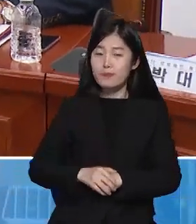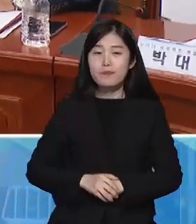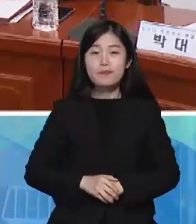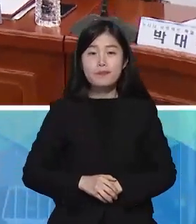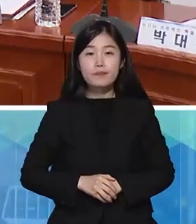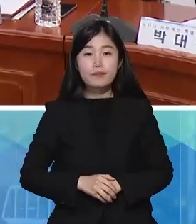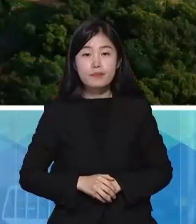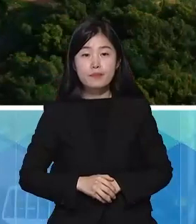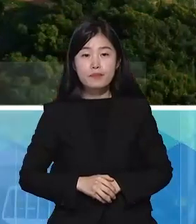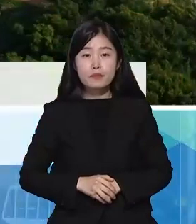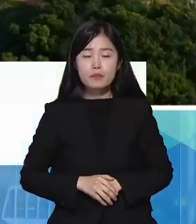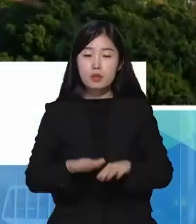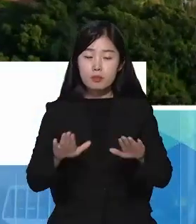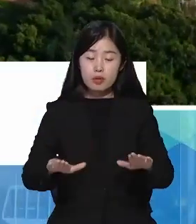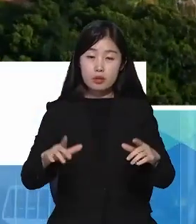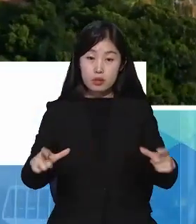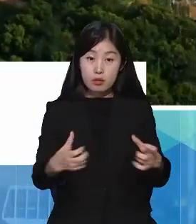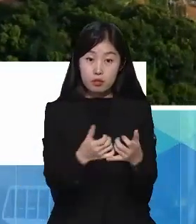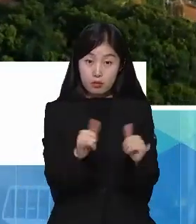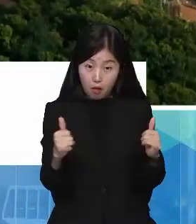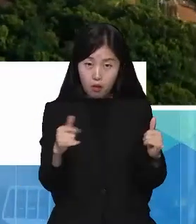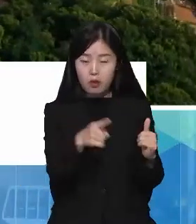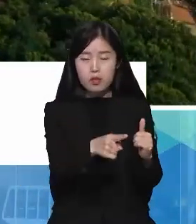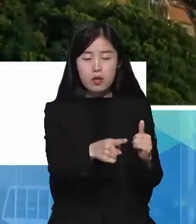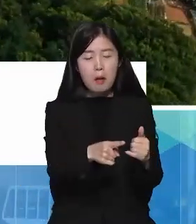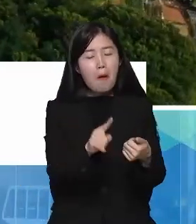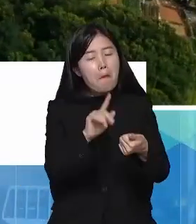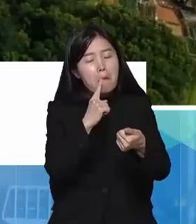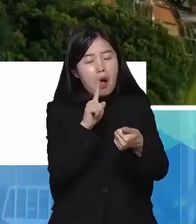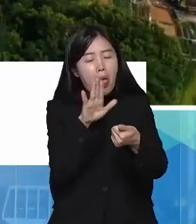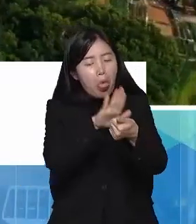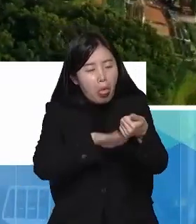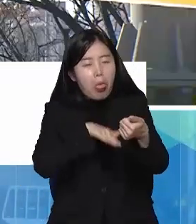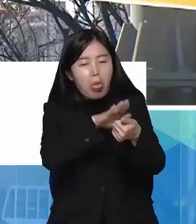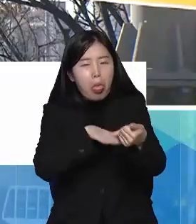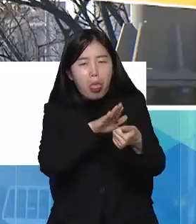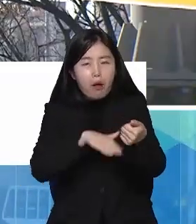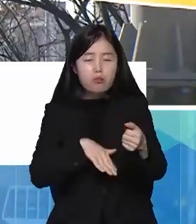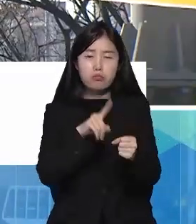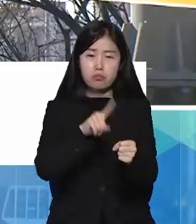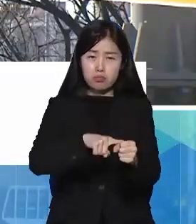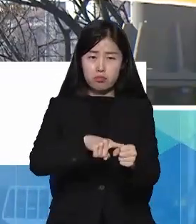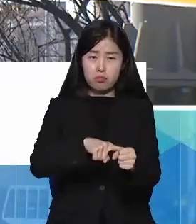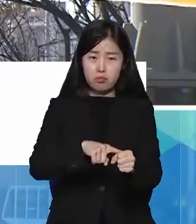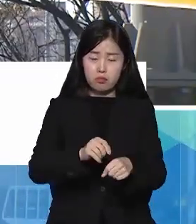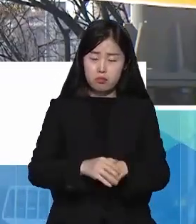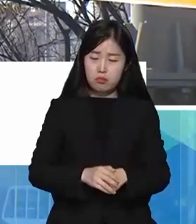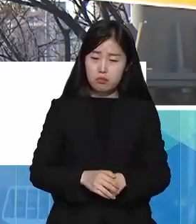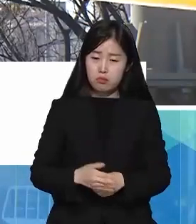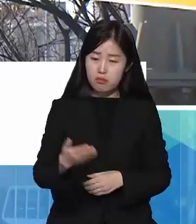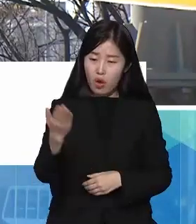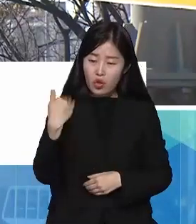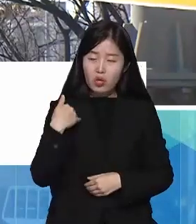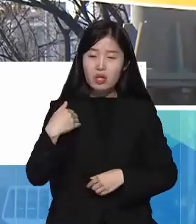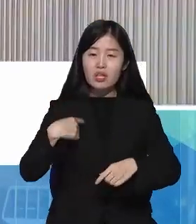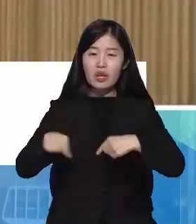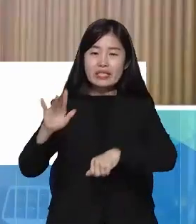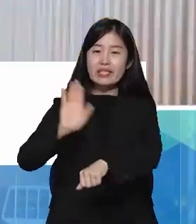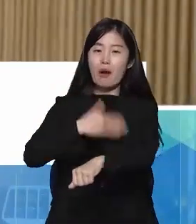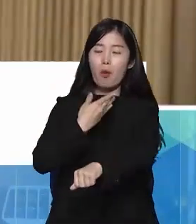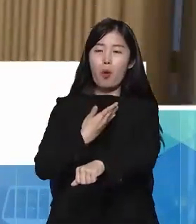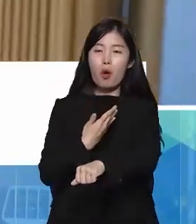국민 여론을 호도하기 위해서 끼워넣기식으로 졸속적으로 기존의 잘못된 정책을 덮기 위해서